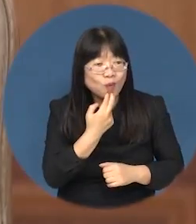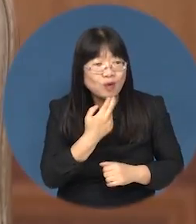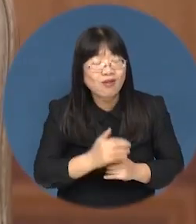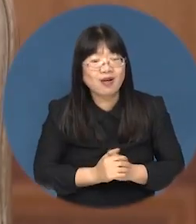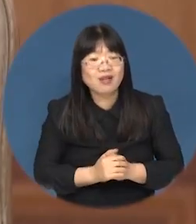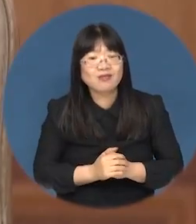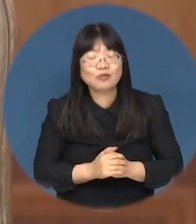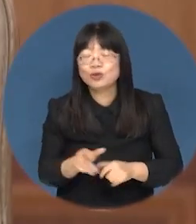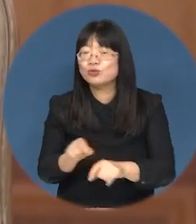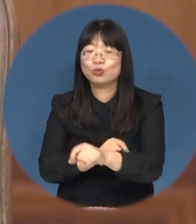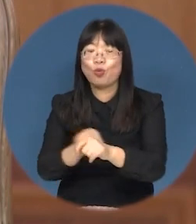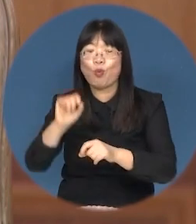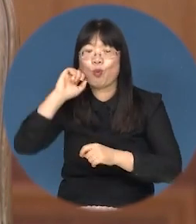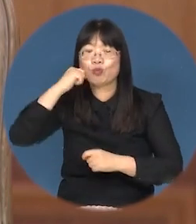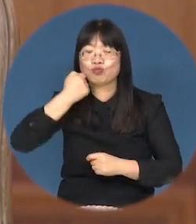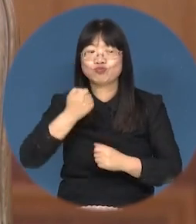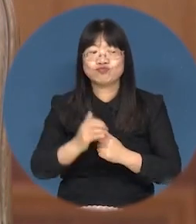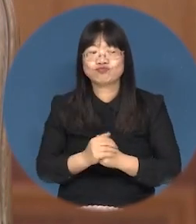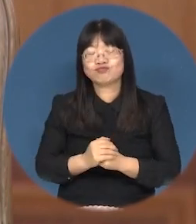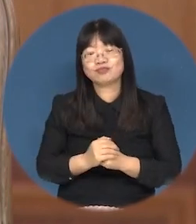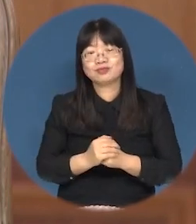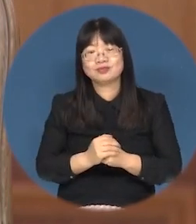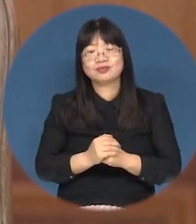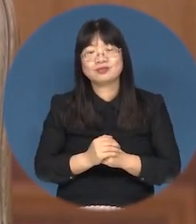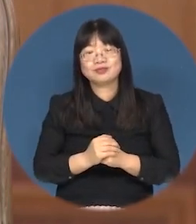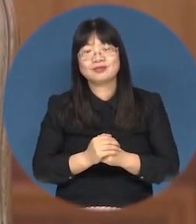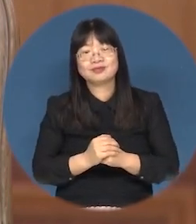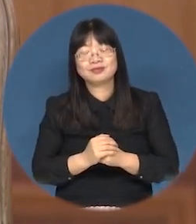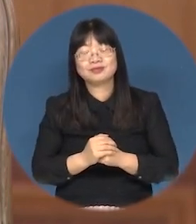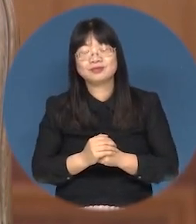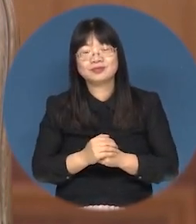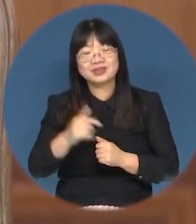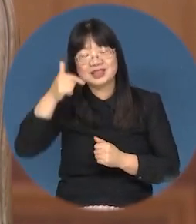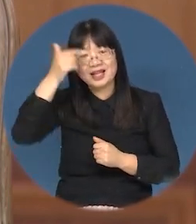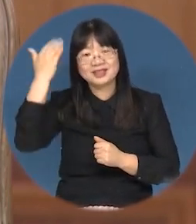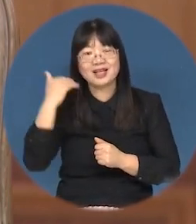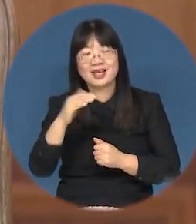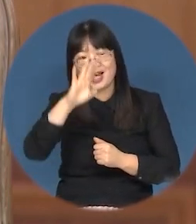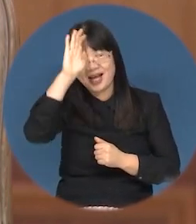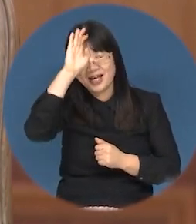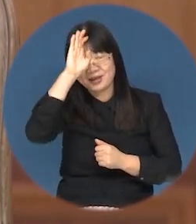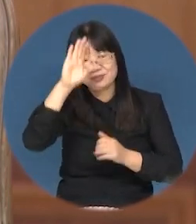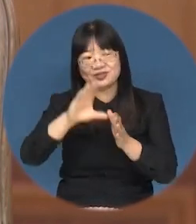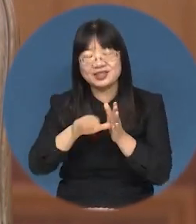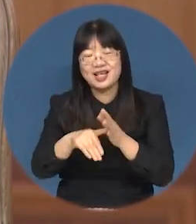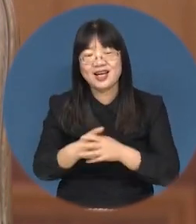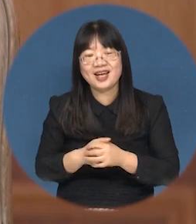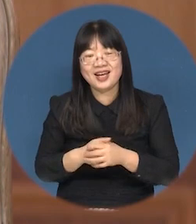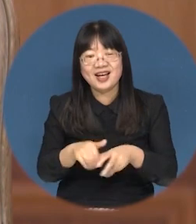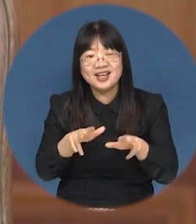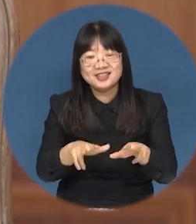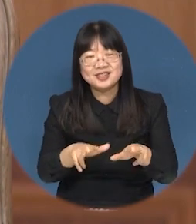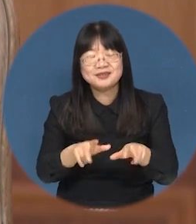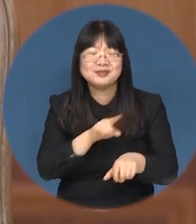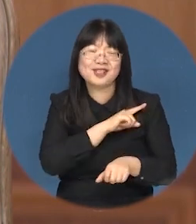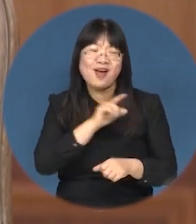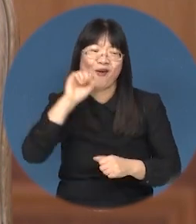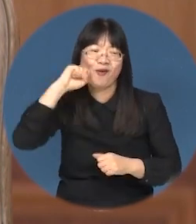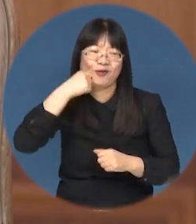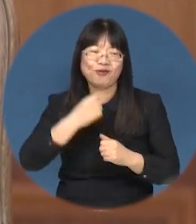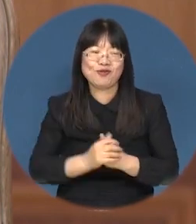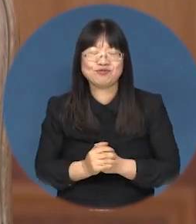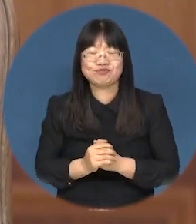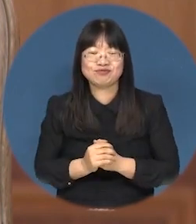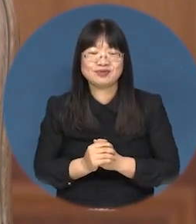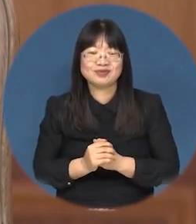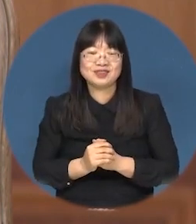운영에 어려움, 크게 어려움은 뭐 예전에 IMF 때나 지금이 제일 어렵죠. 요즘요?